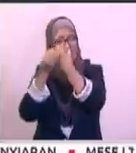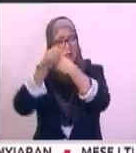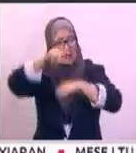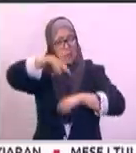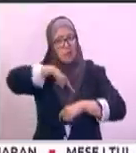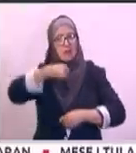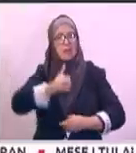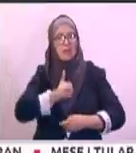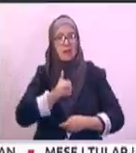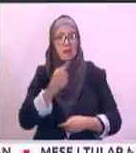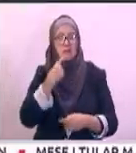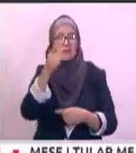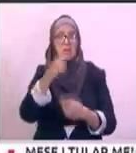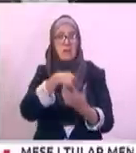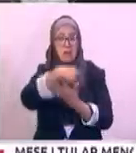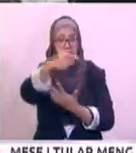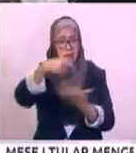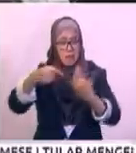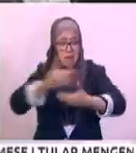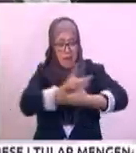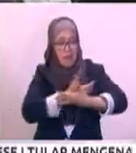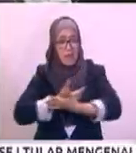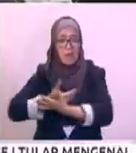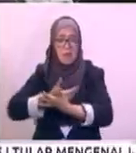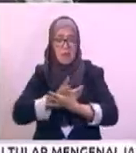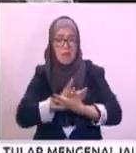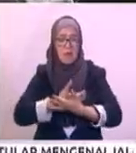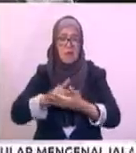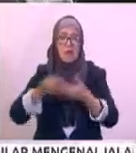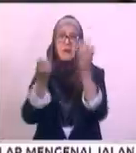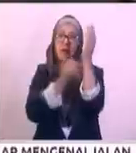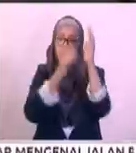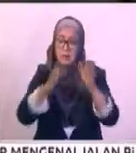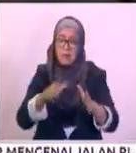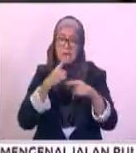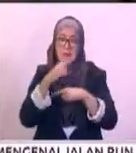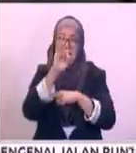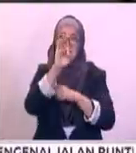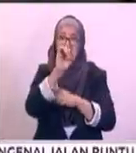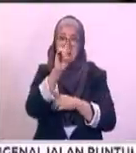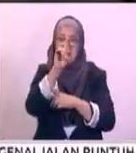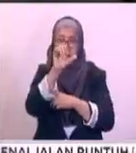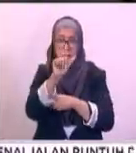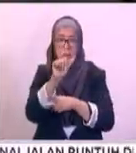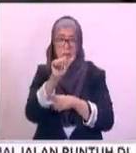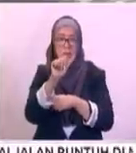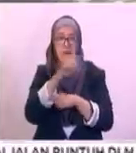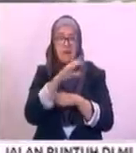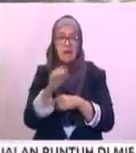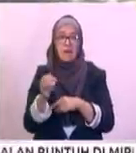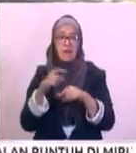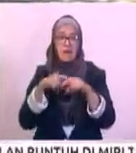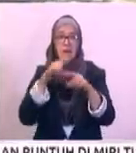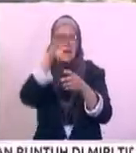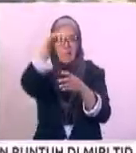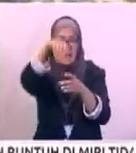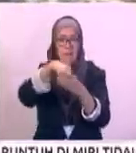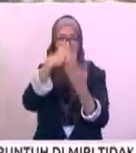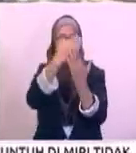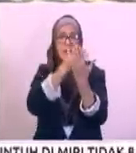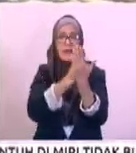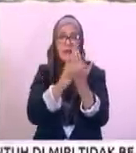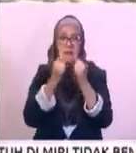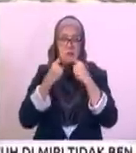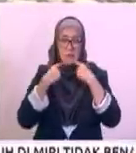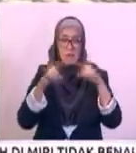peneroka yang termasuk dalam senarai 11 finalis Anugerah Usahawan Felda yang berlangsung sempena sambutan Hari Peneroka